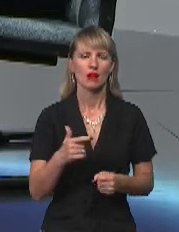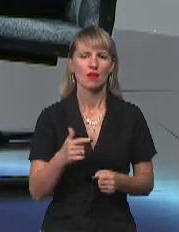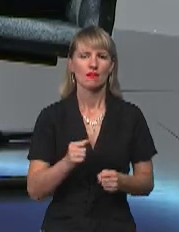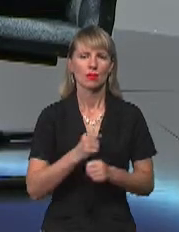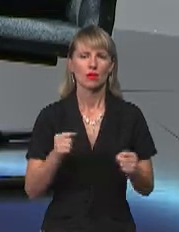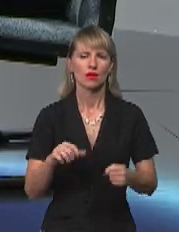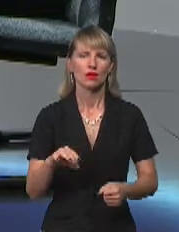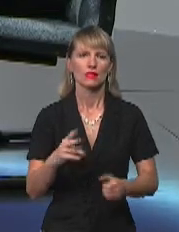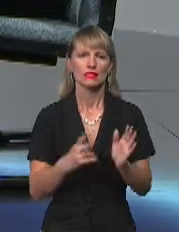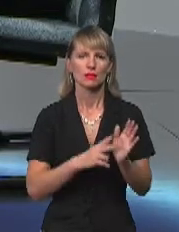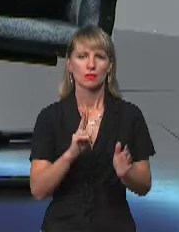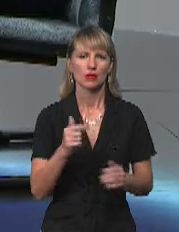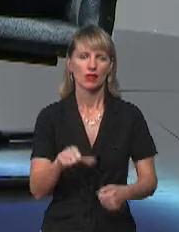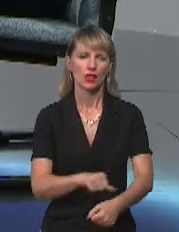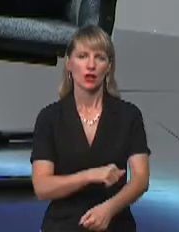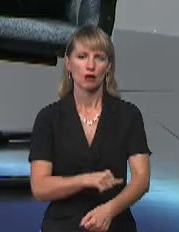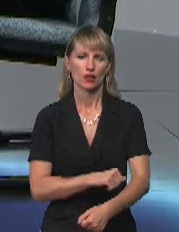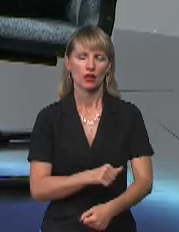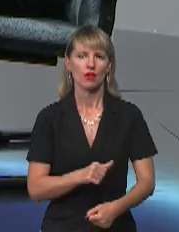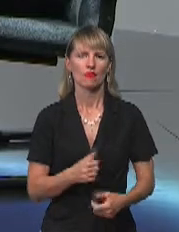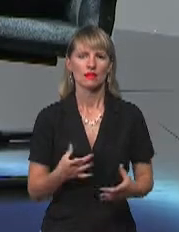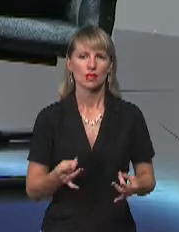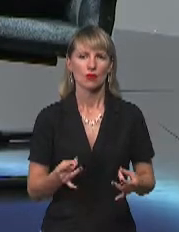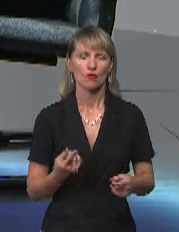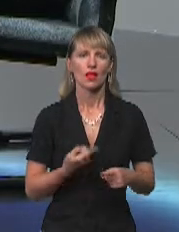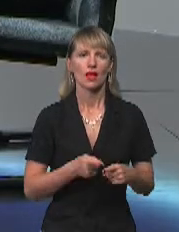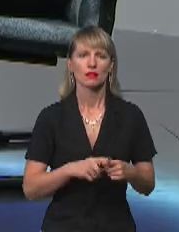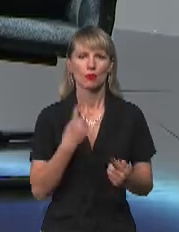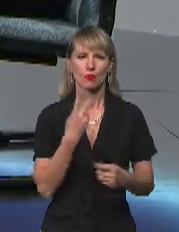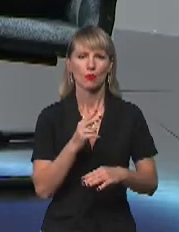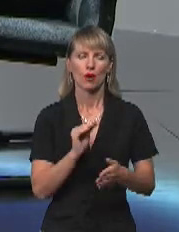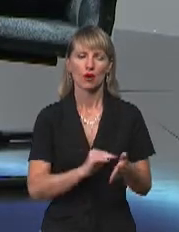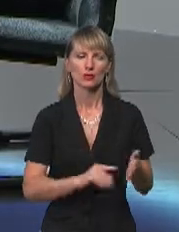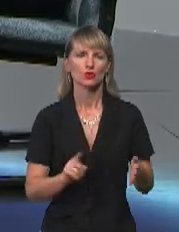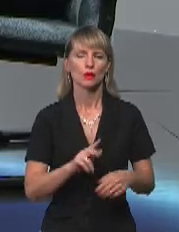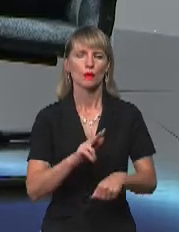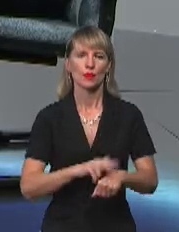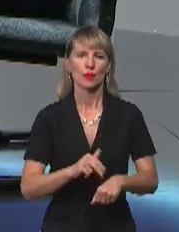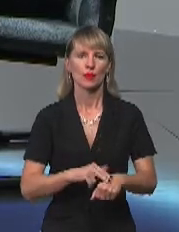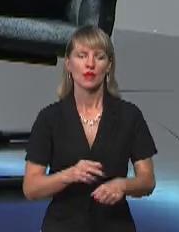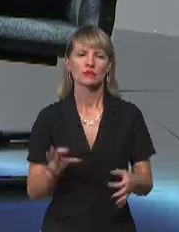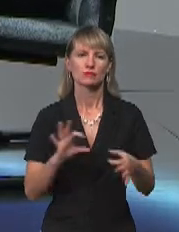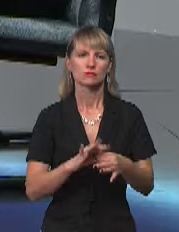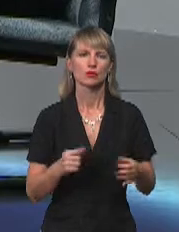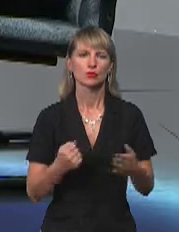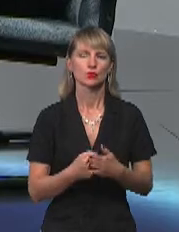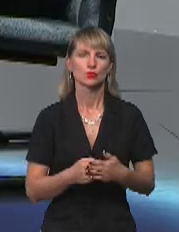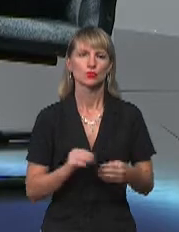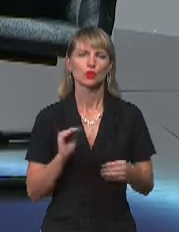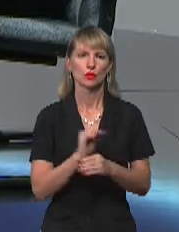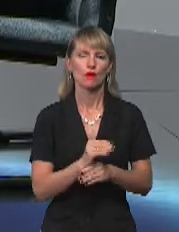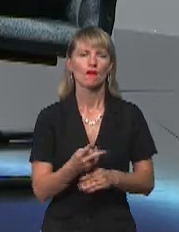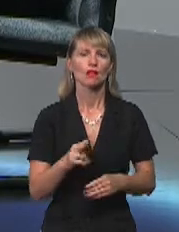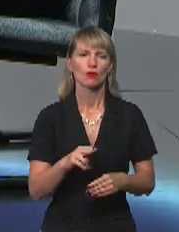кг наркотичної сировини. Я думаю, це один із показників того, що патрулювання, залучення додаткових сил до